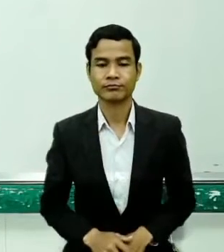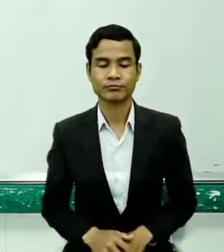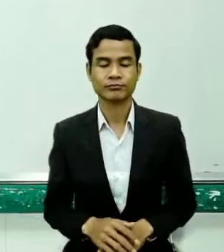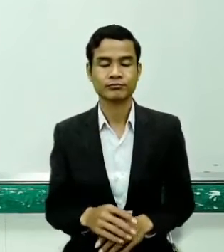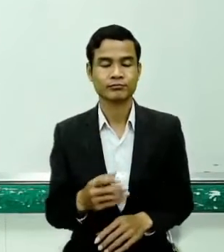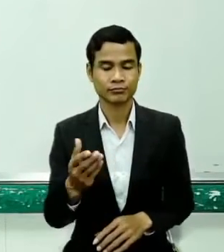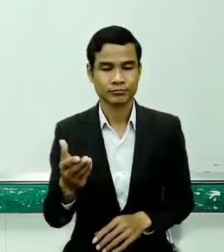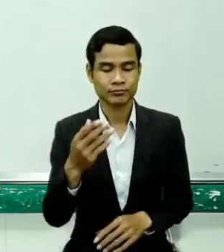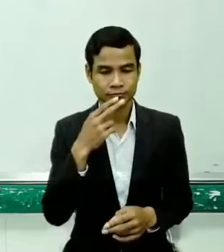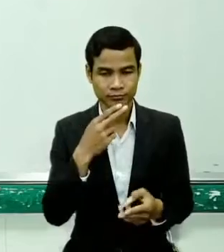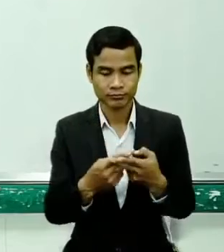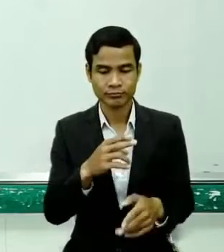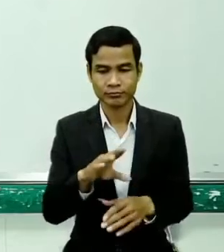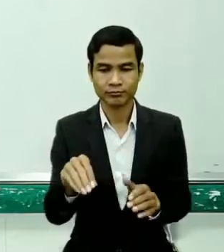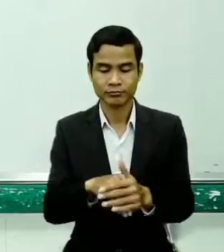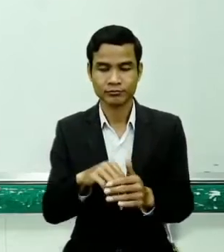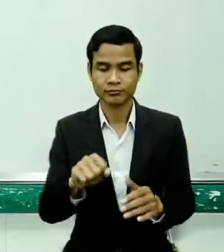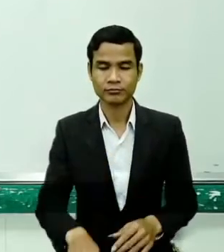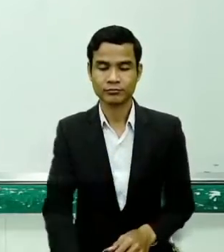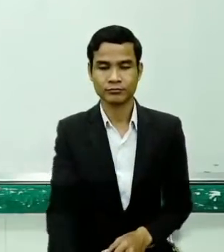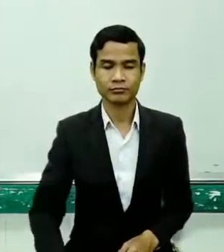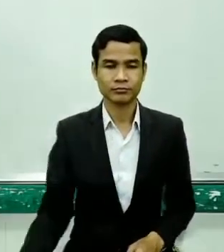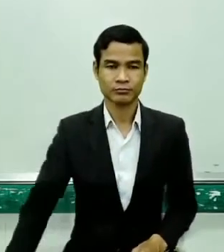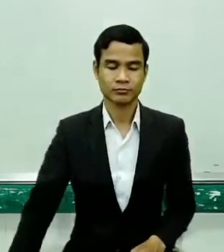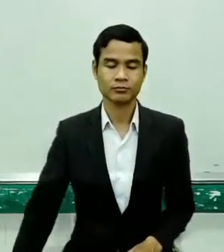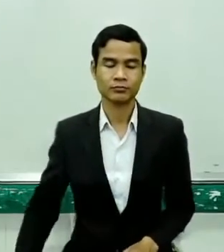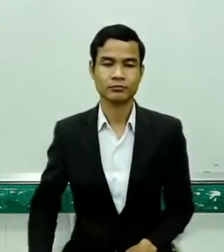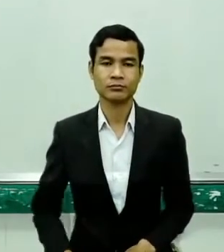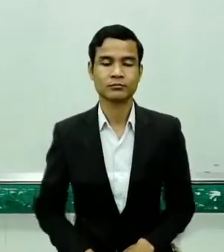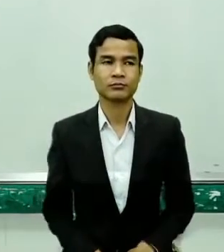cầm nắp đừng ngọt này nè con á